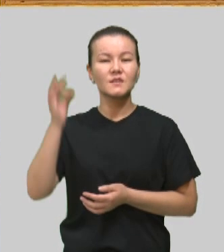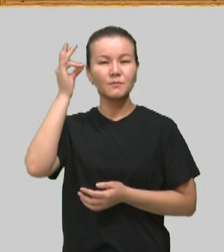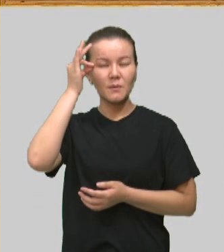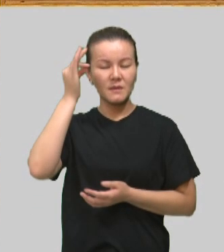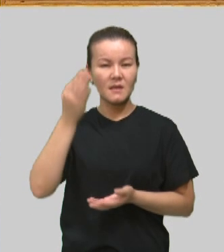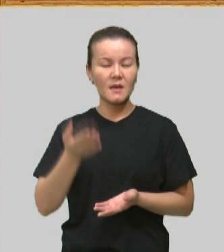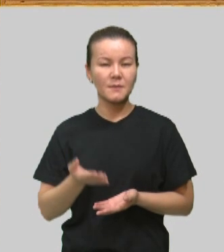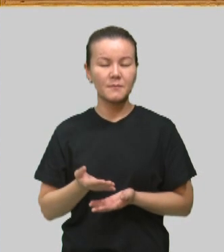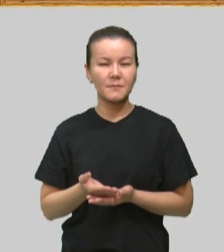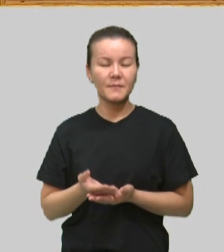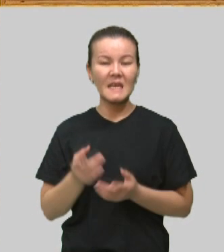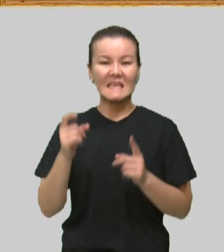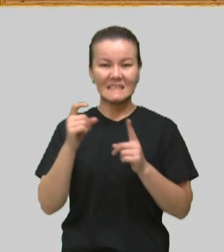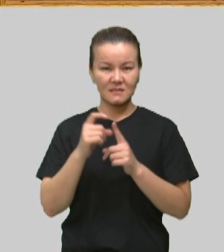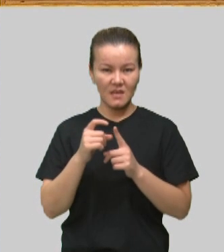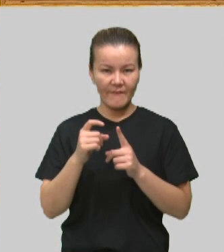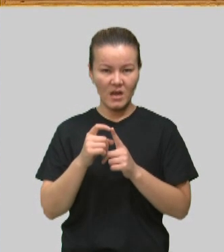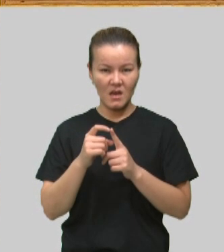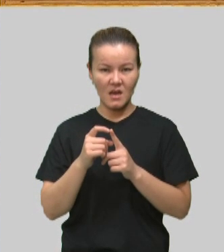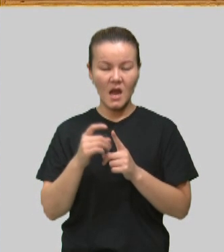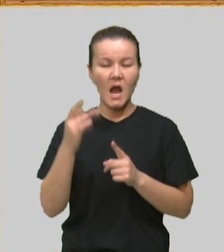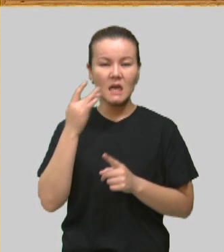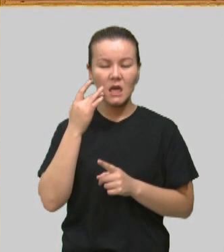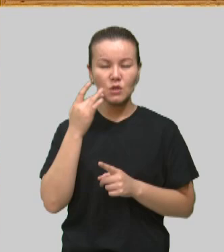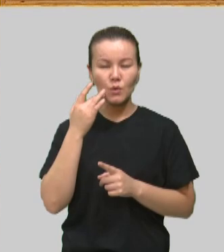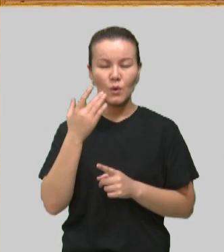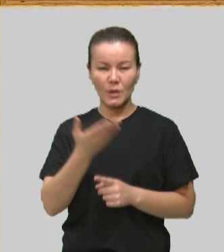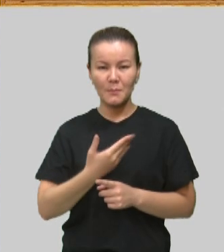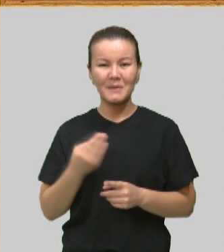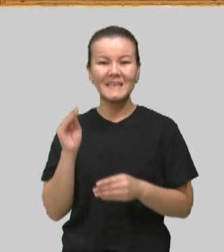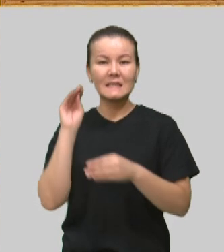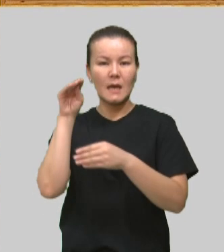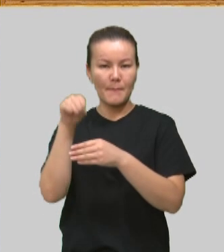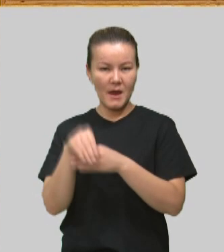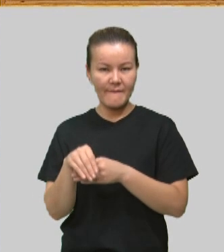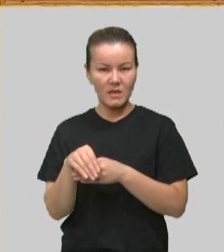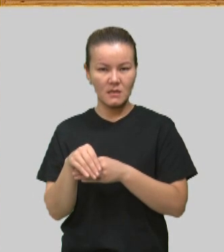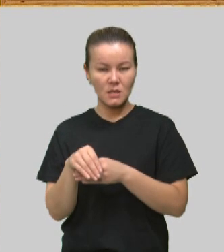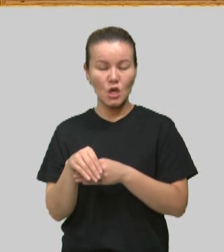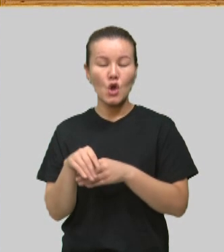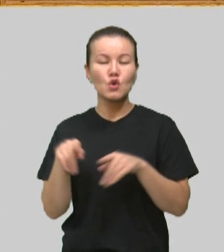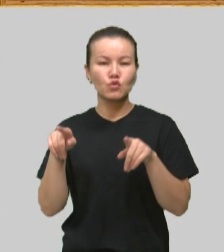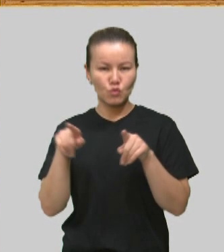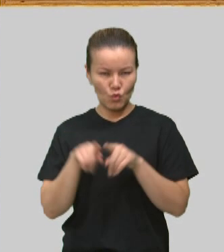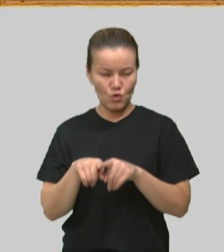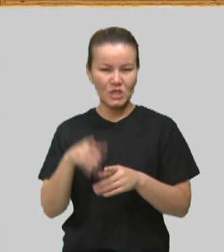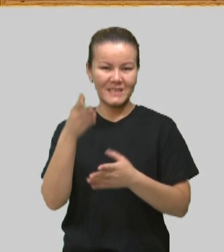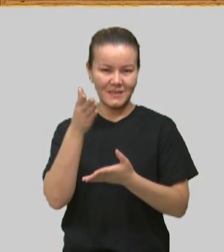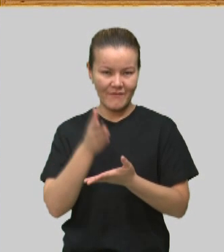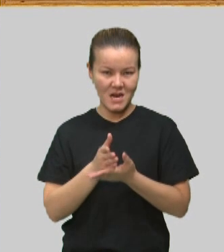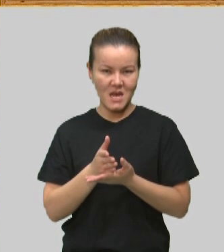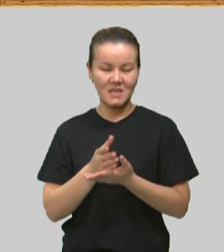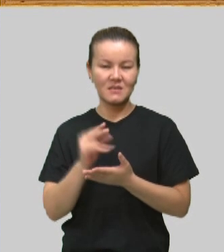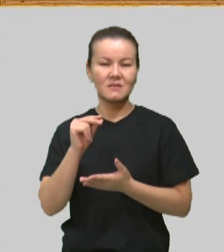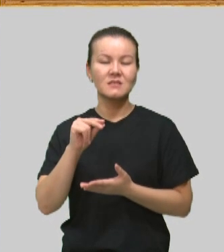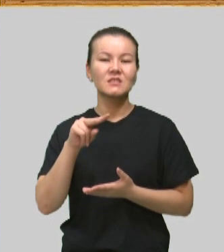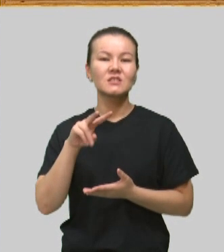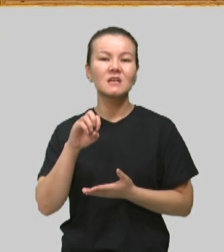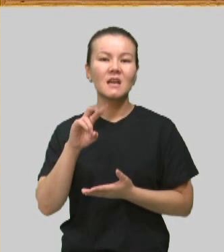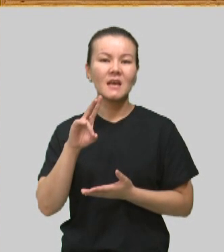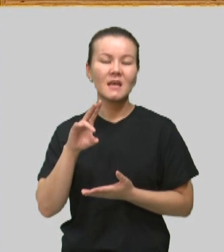Вспоминаем. Слова, которые мы добавили, тоже являются